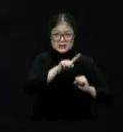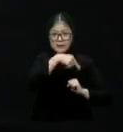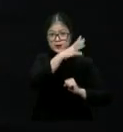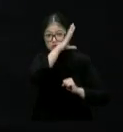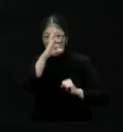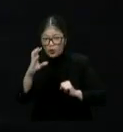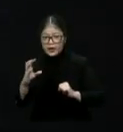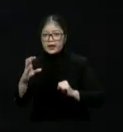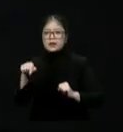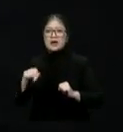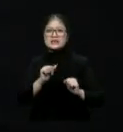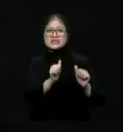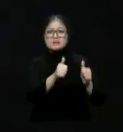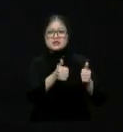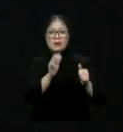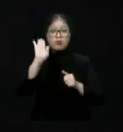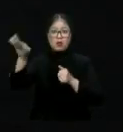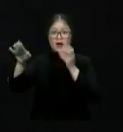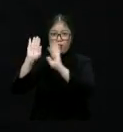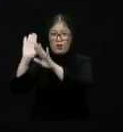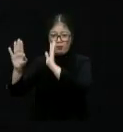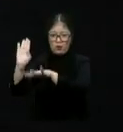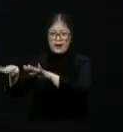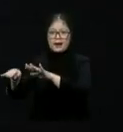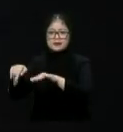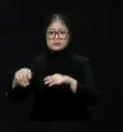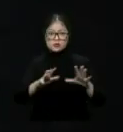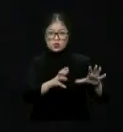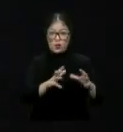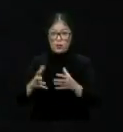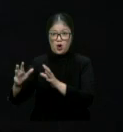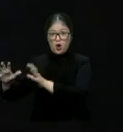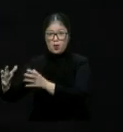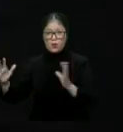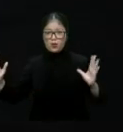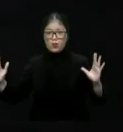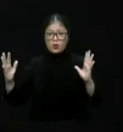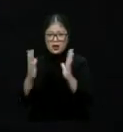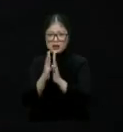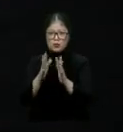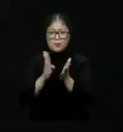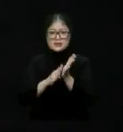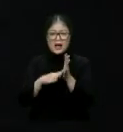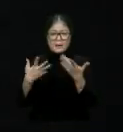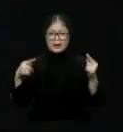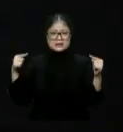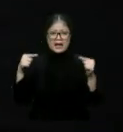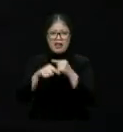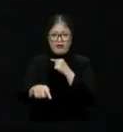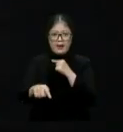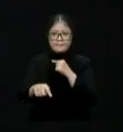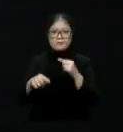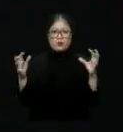kepulangan, salah satu kelompok ini bersinggungan dengan kelompok yang lain, kemudian ada salah paham, terjadilah gesekan di